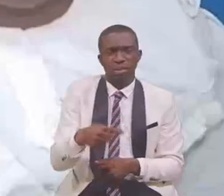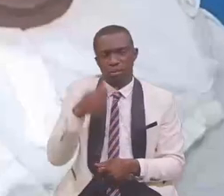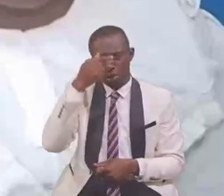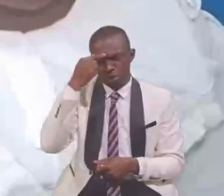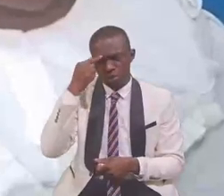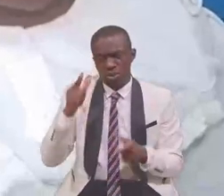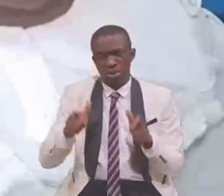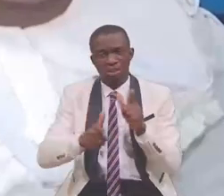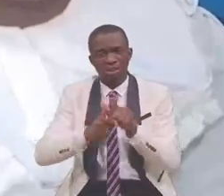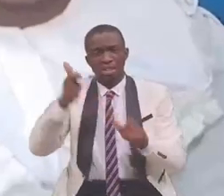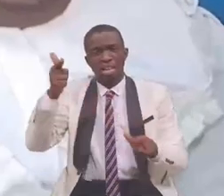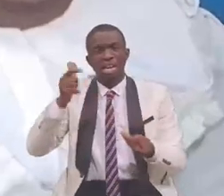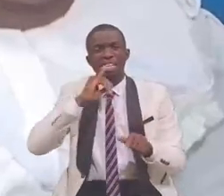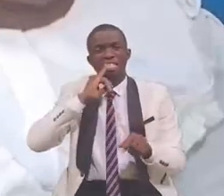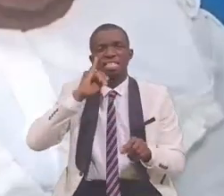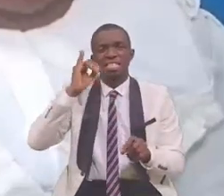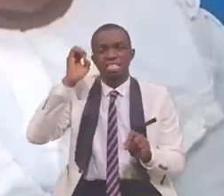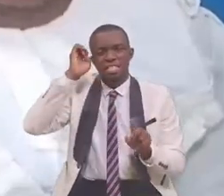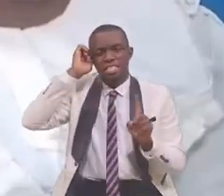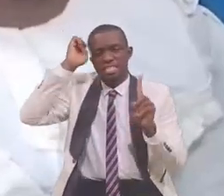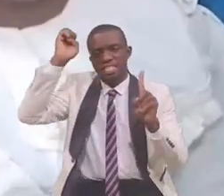qui est dans le monde.